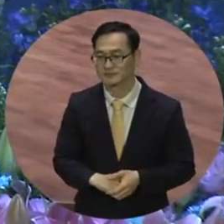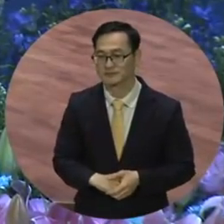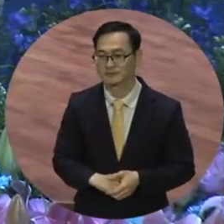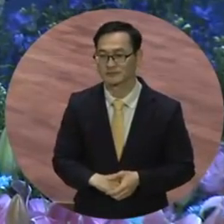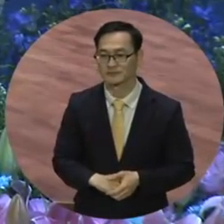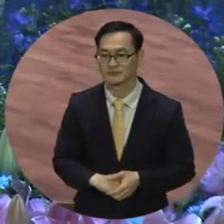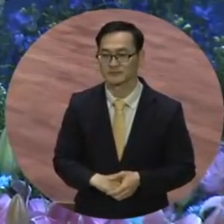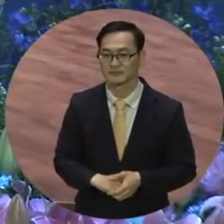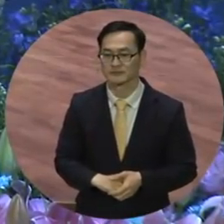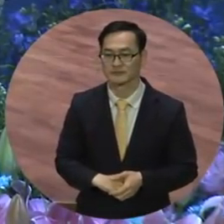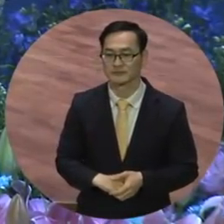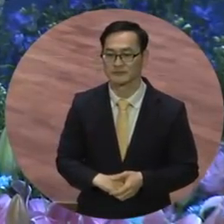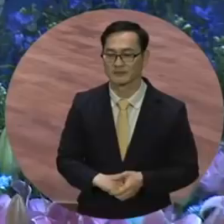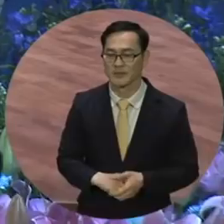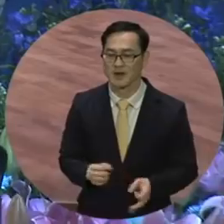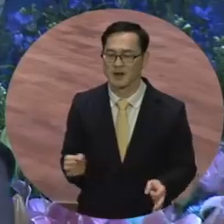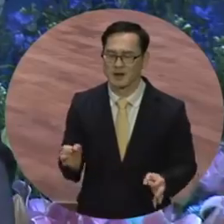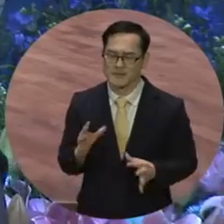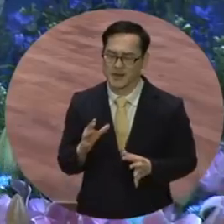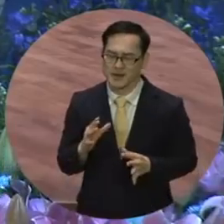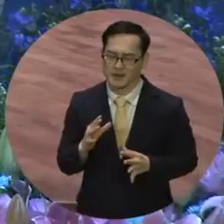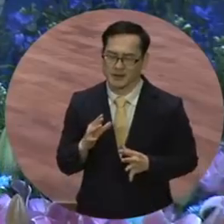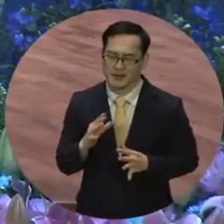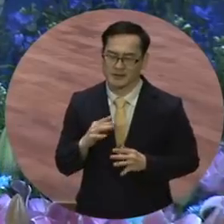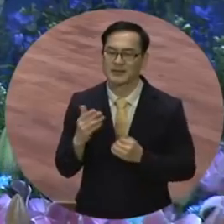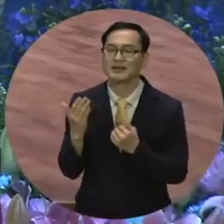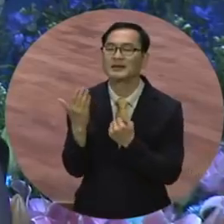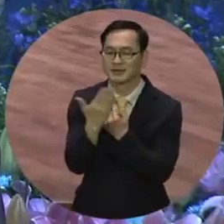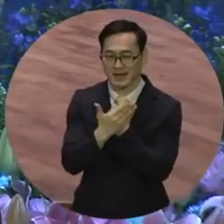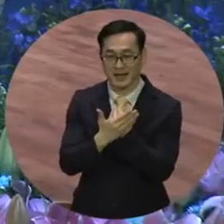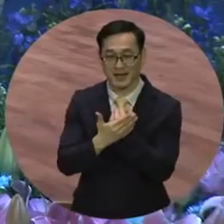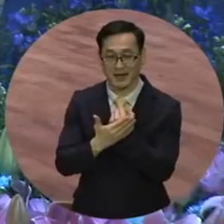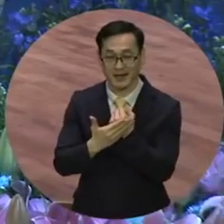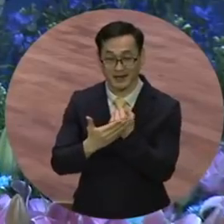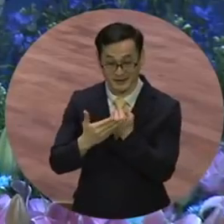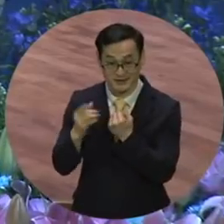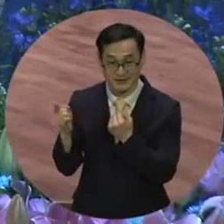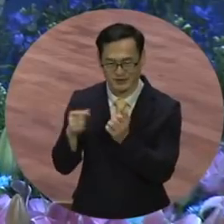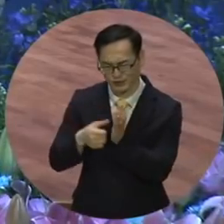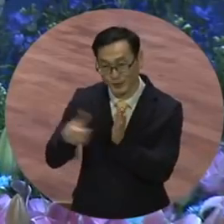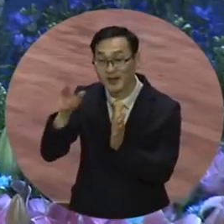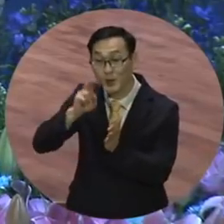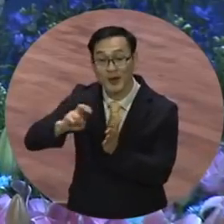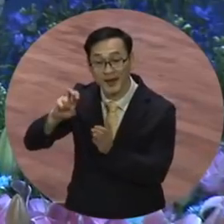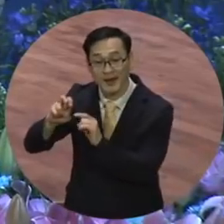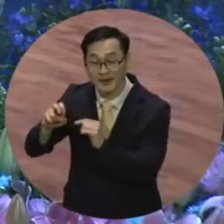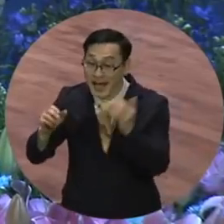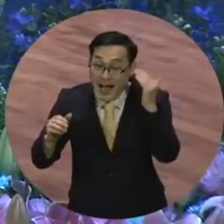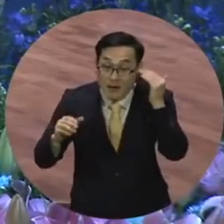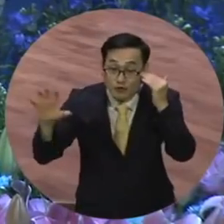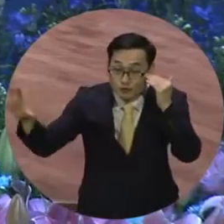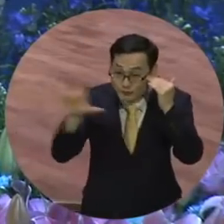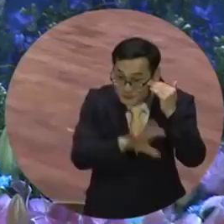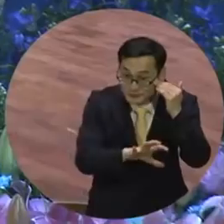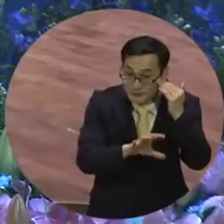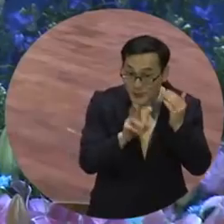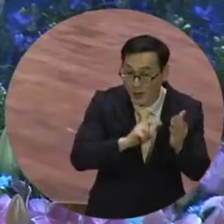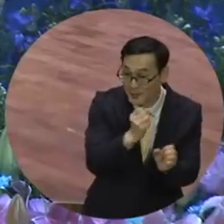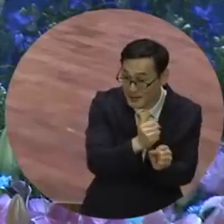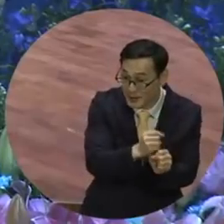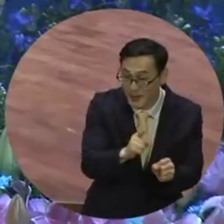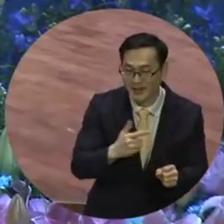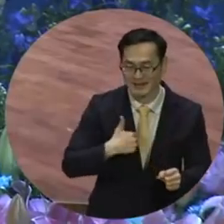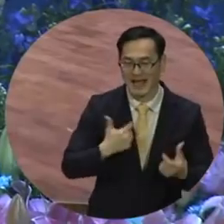어메이징 그레이스 놀라운 은혜 그 뜻이. 그런데 이걸 우리나라에서는 나 같은 죄인